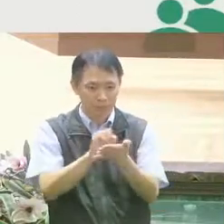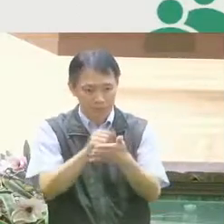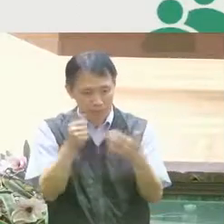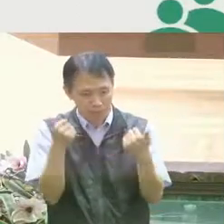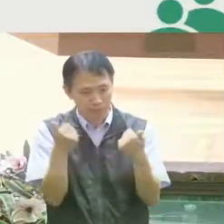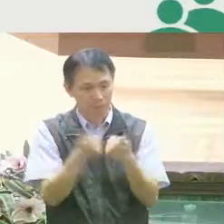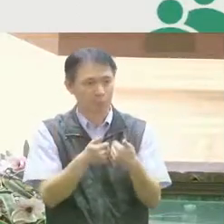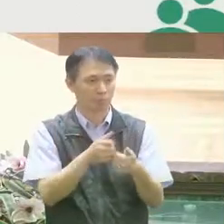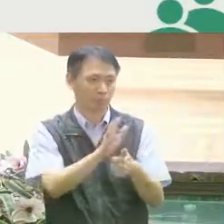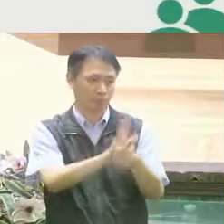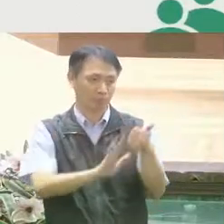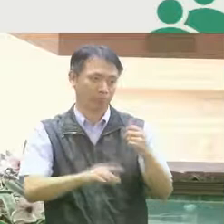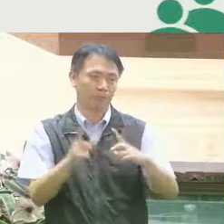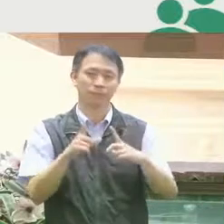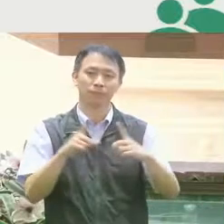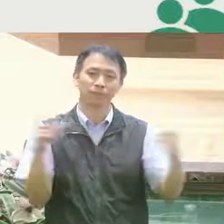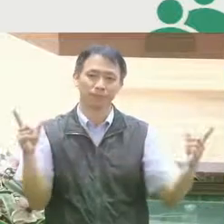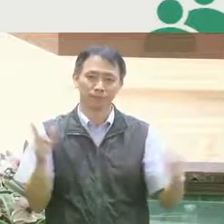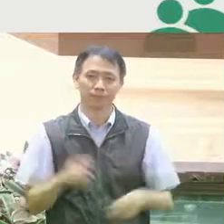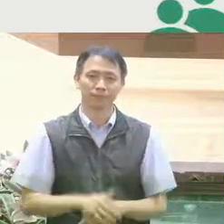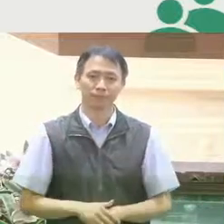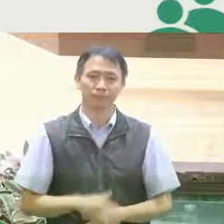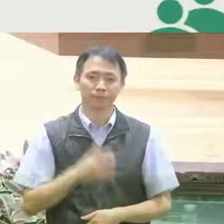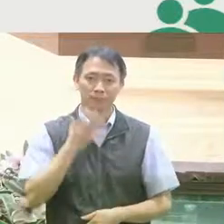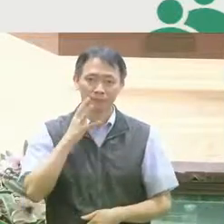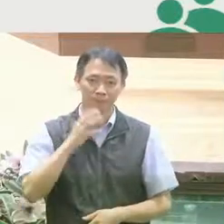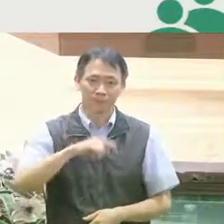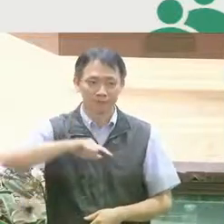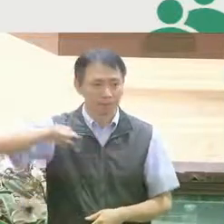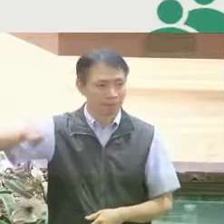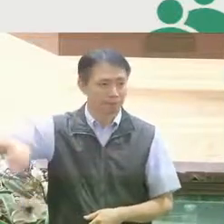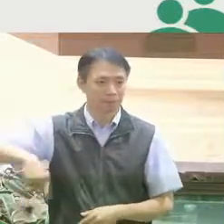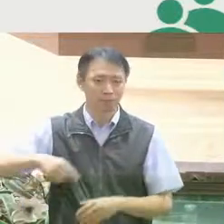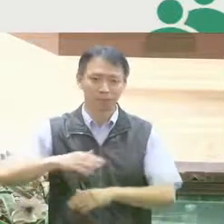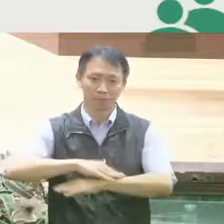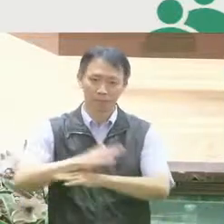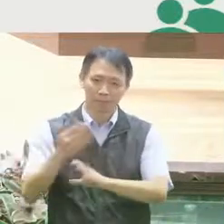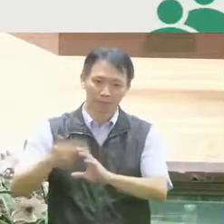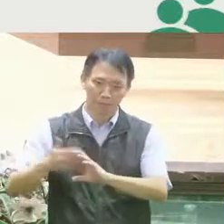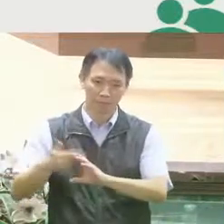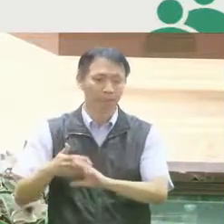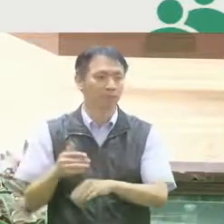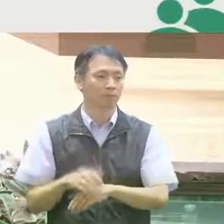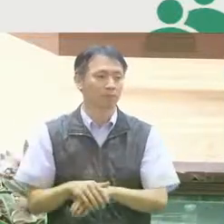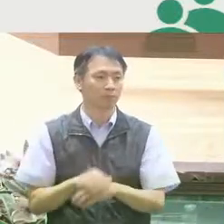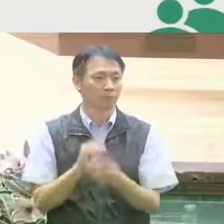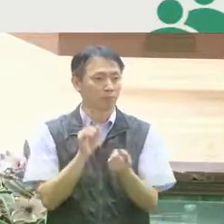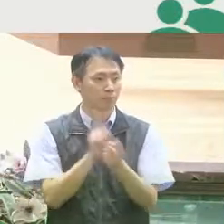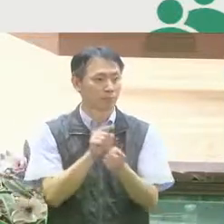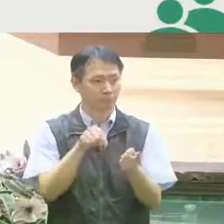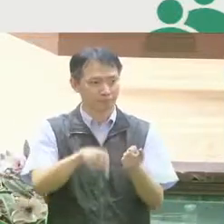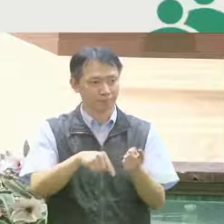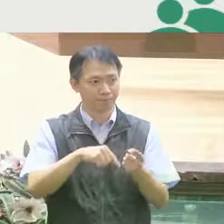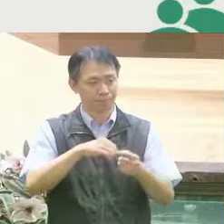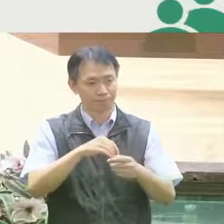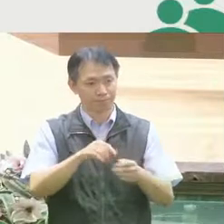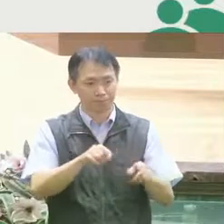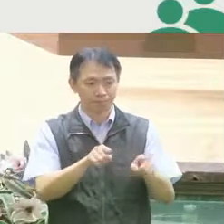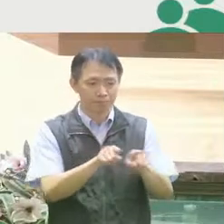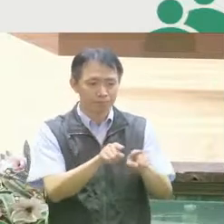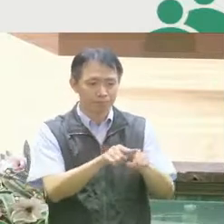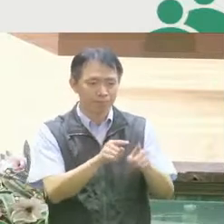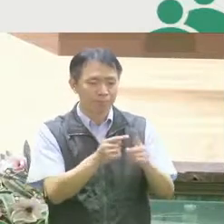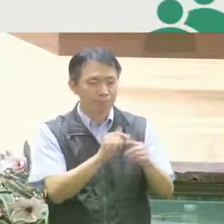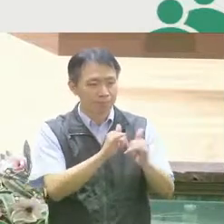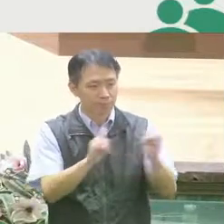动影响是很深远的。澳门公众媒体在未来对这类的民间投票活